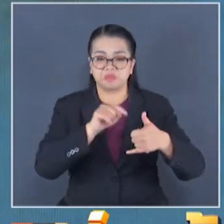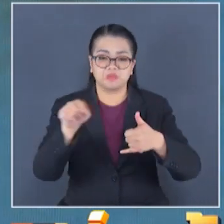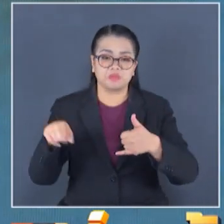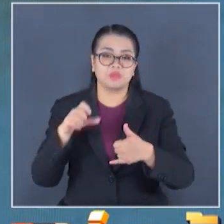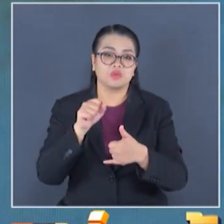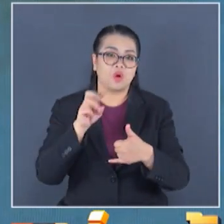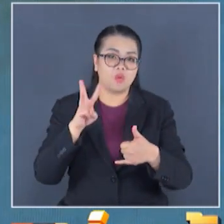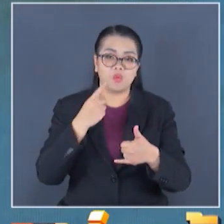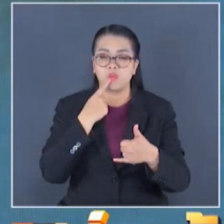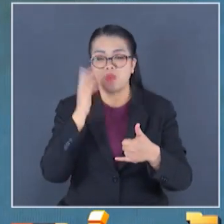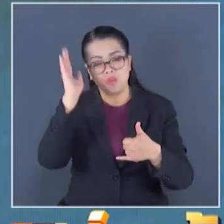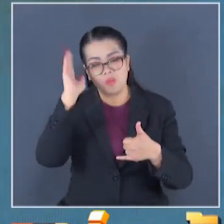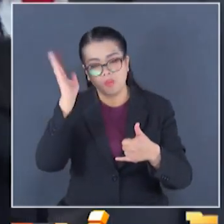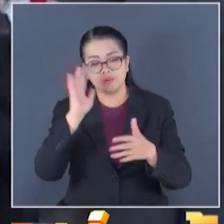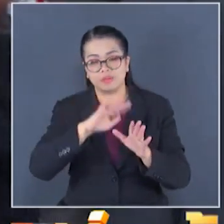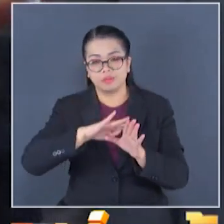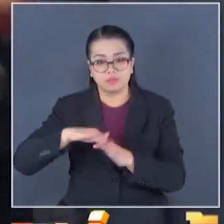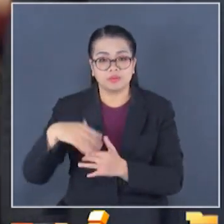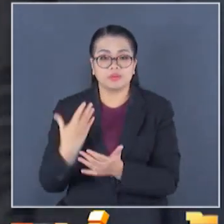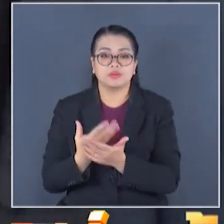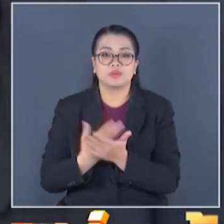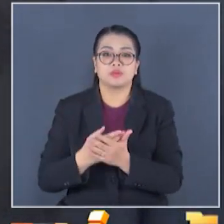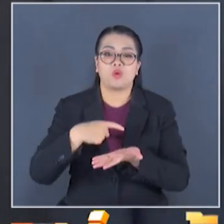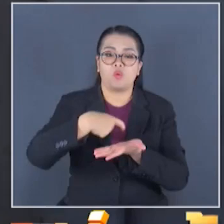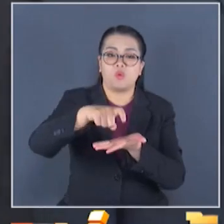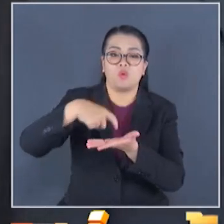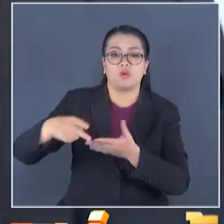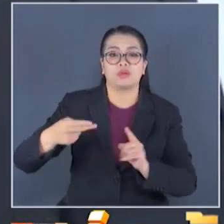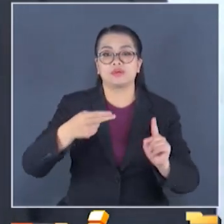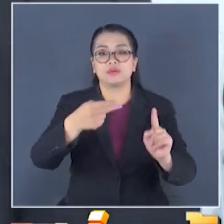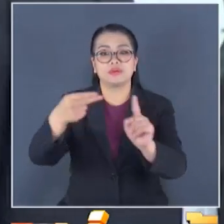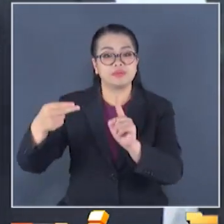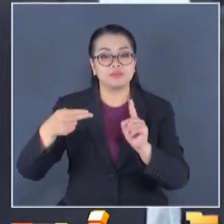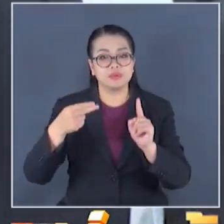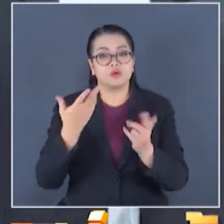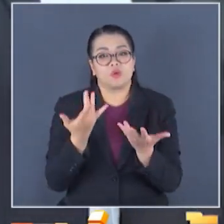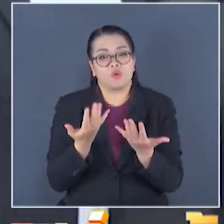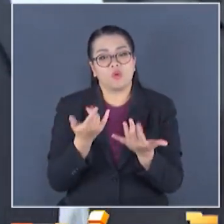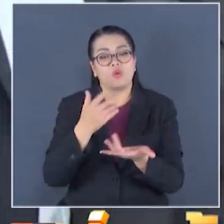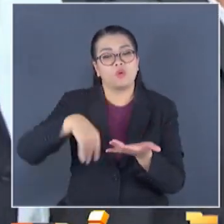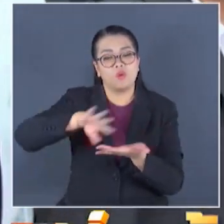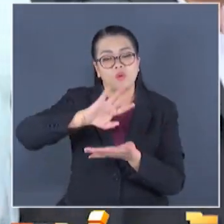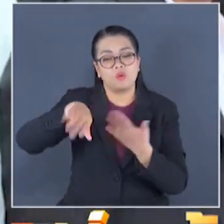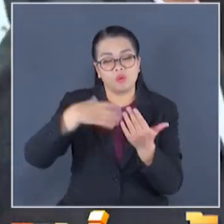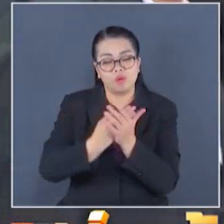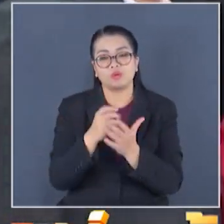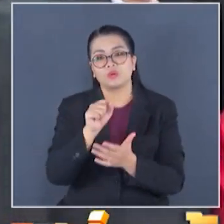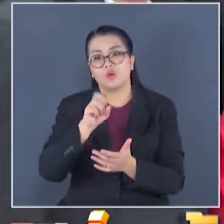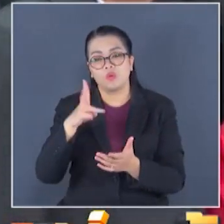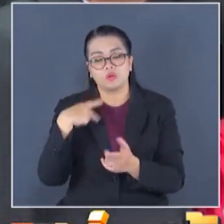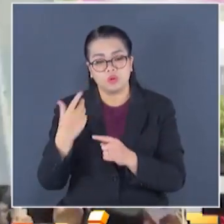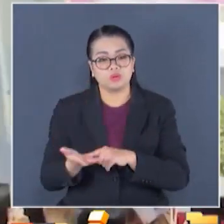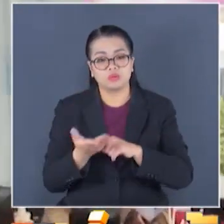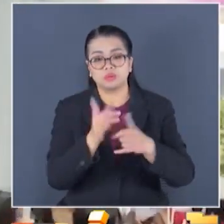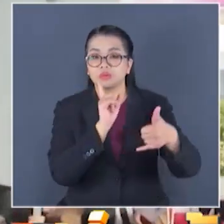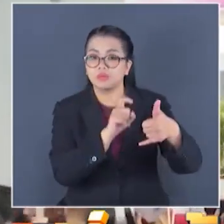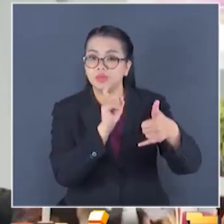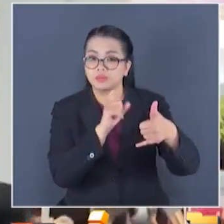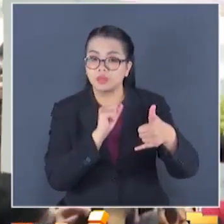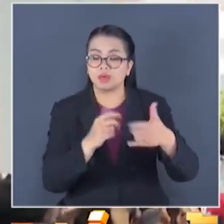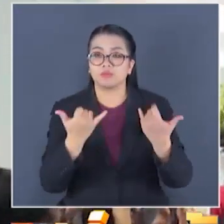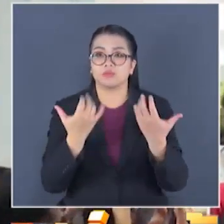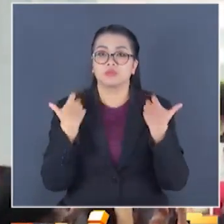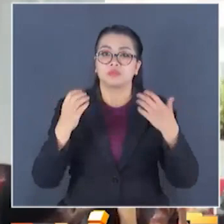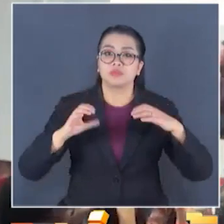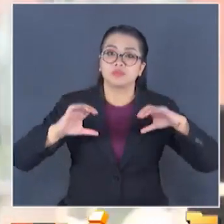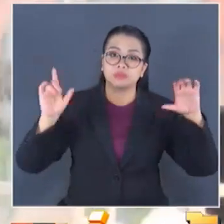ไรอีกเรื่องนึมาเรื่องนี้ Digital Wallet 1,000 บาทนะครคผชมฮะ ซึ่คัวจะเป็นโยบายที่ทางสอวอรนจะมีการสอบถามและตอนน